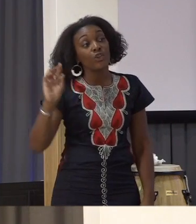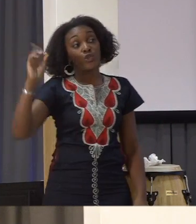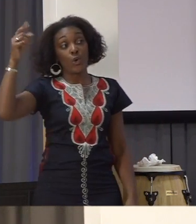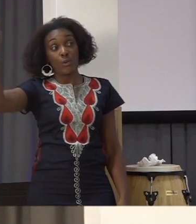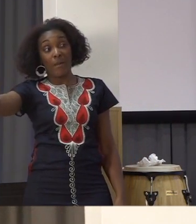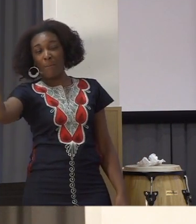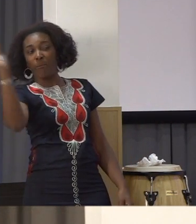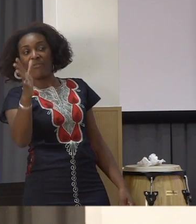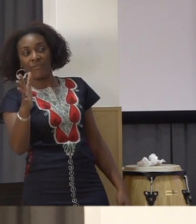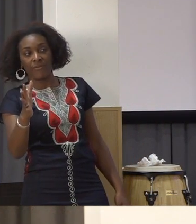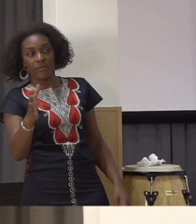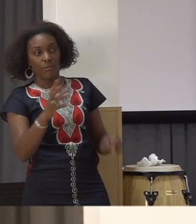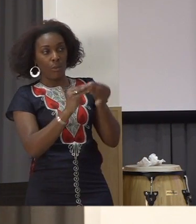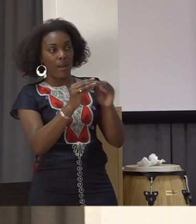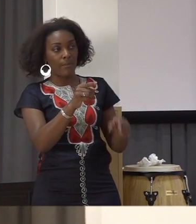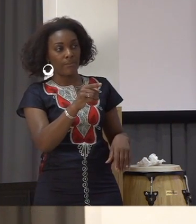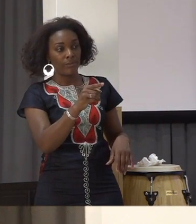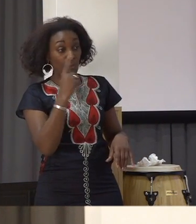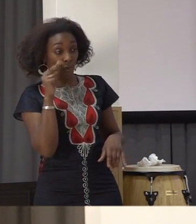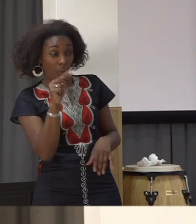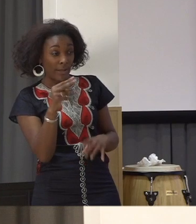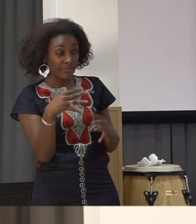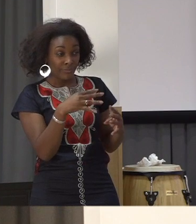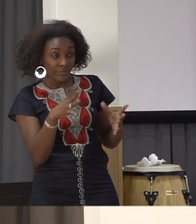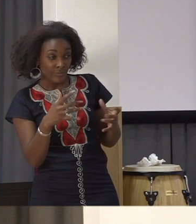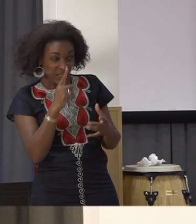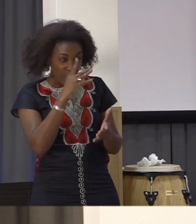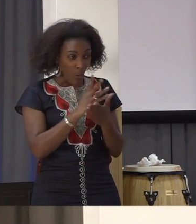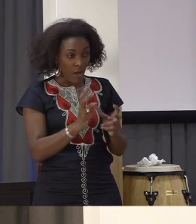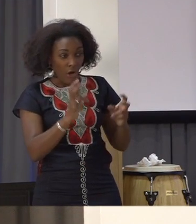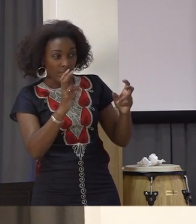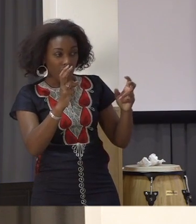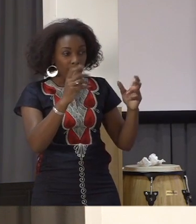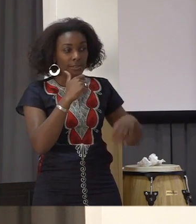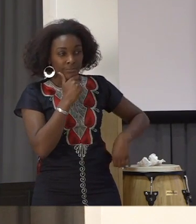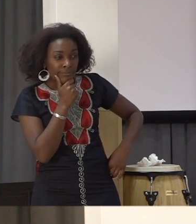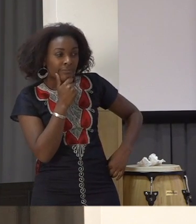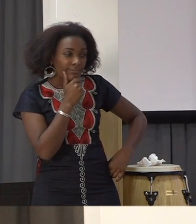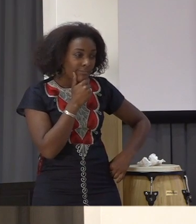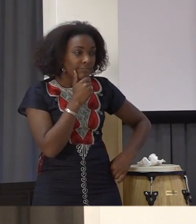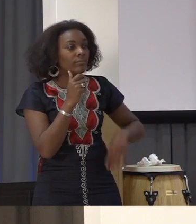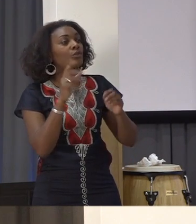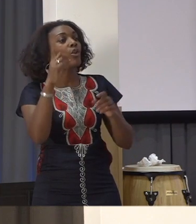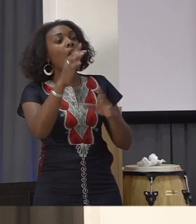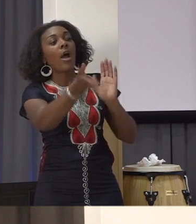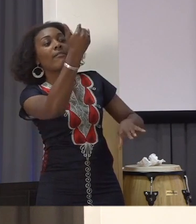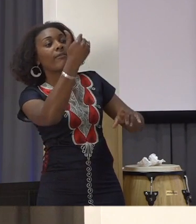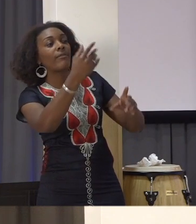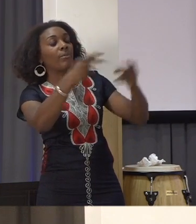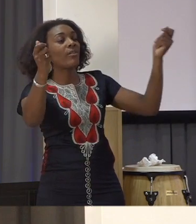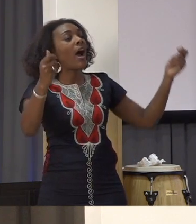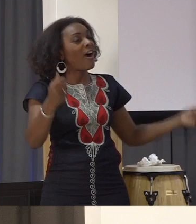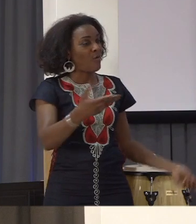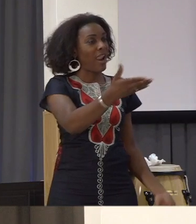de là, tu es heureux. Parce que tu constates que ta foi a grandi. Tu constates que ta résistance, ton